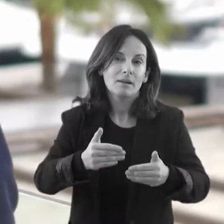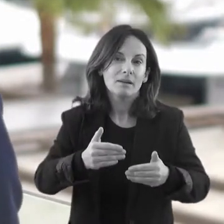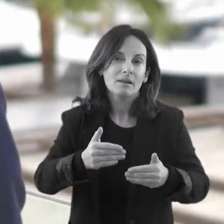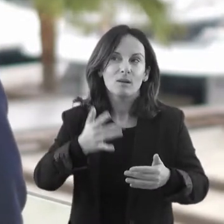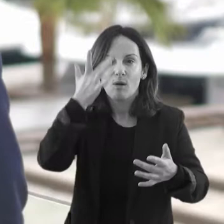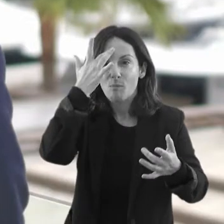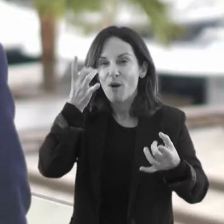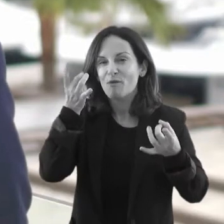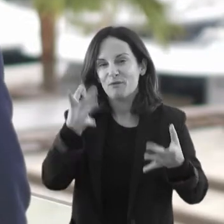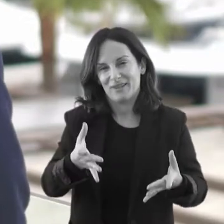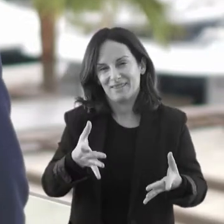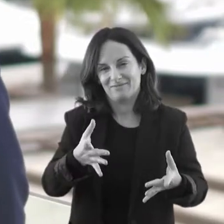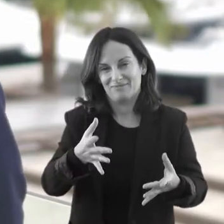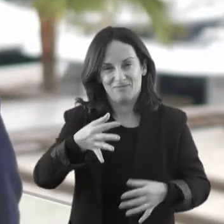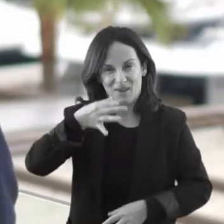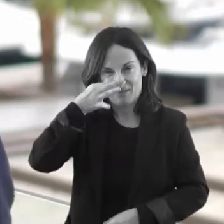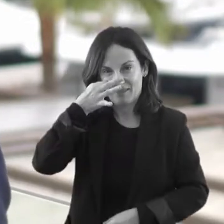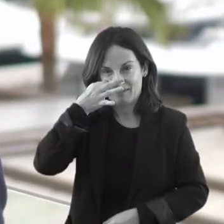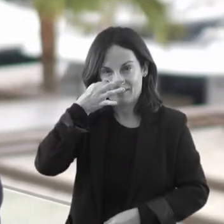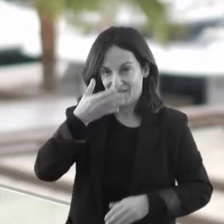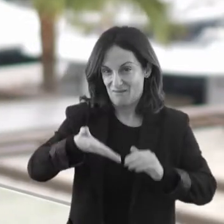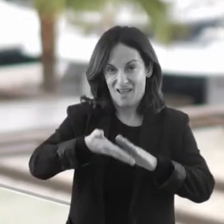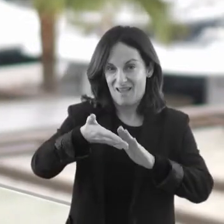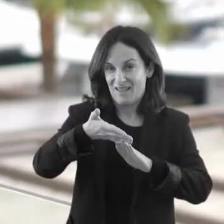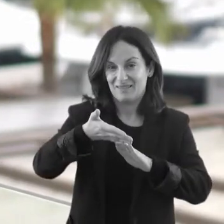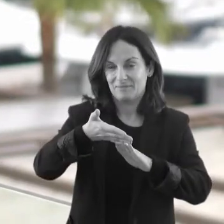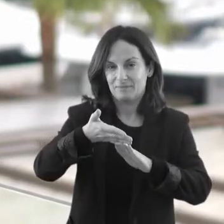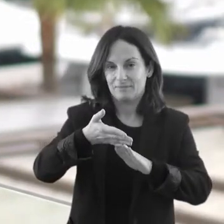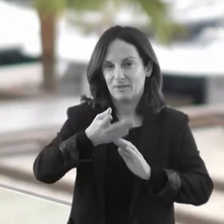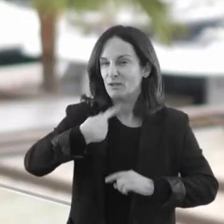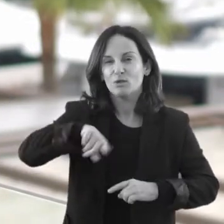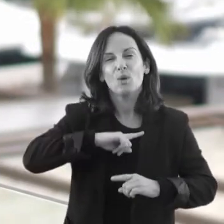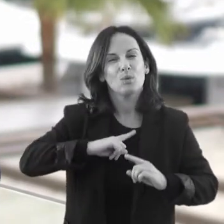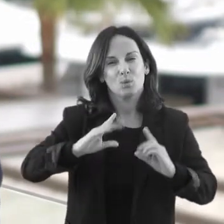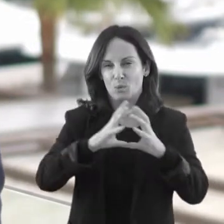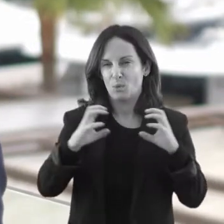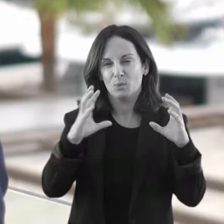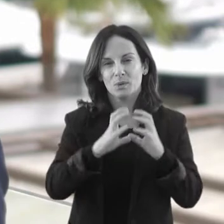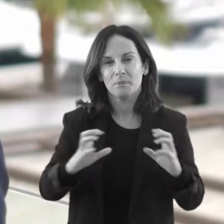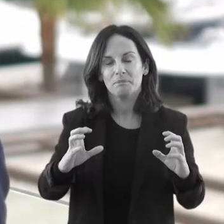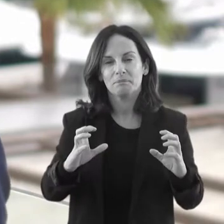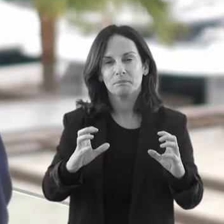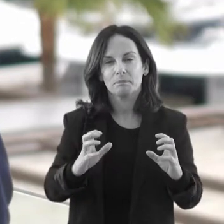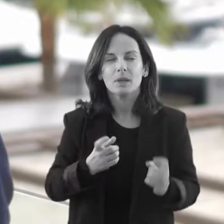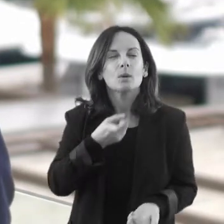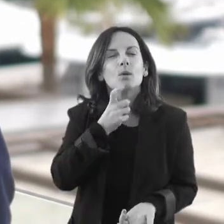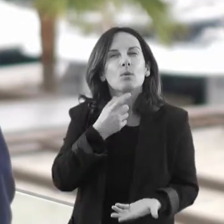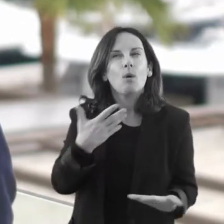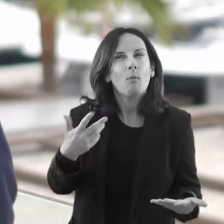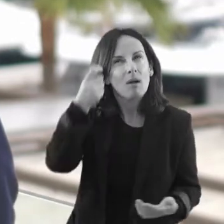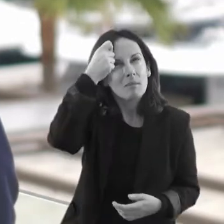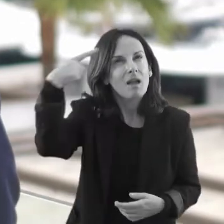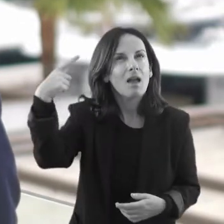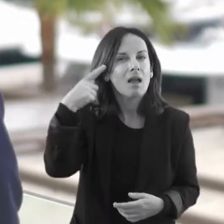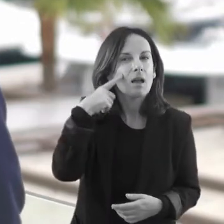desenvolupar, a la fi ja és una realitat molt, molt il·lusionant. Entenc que aquest